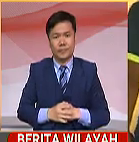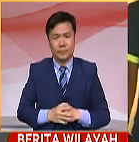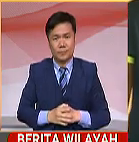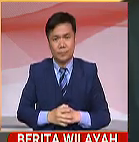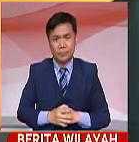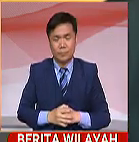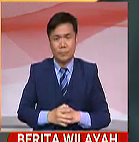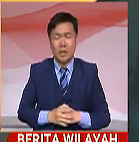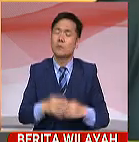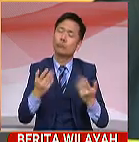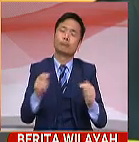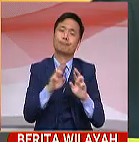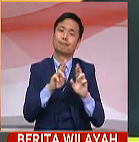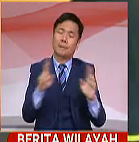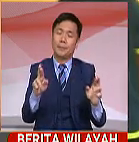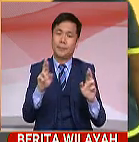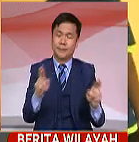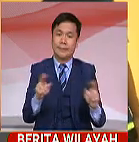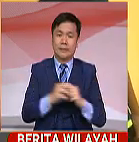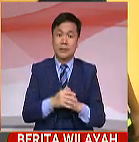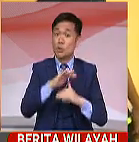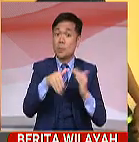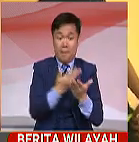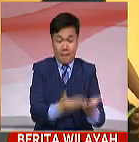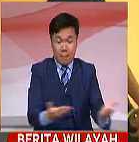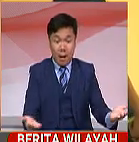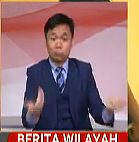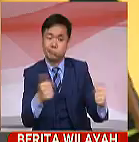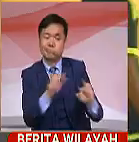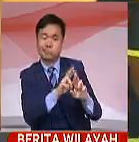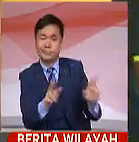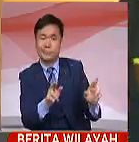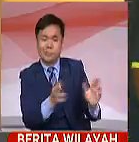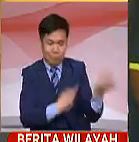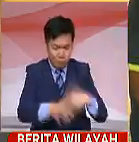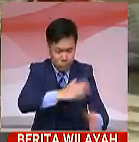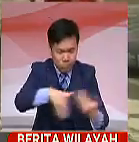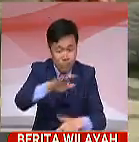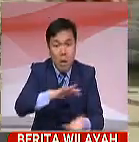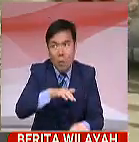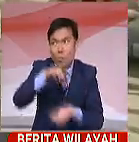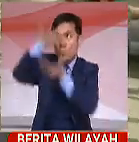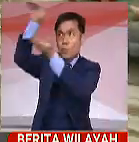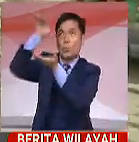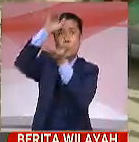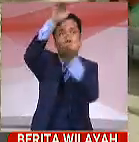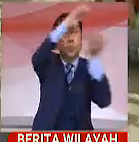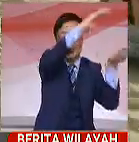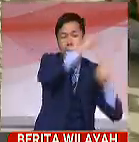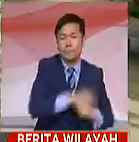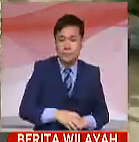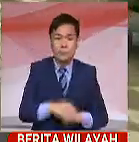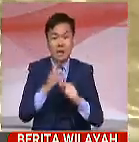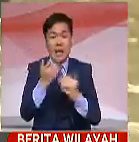Nang dah prepare awal dah. Barang-barang Nang dah standby Nang tingkat tempat tinggi lah. Meskipun beberapa